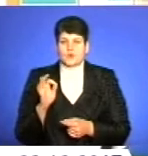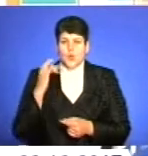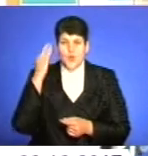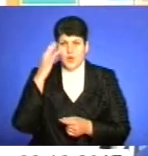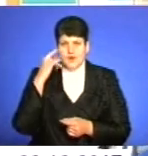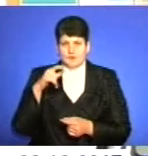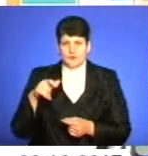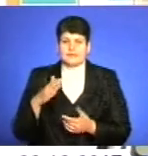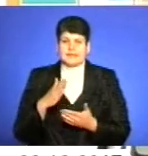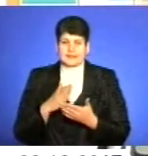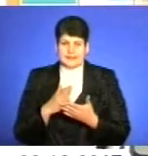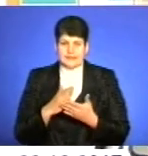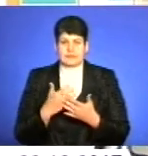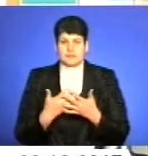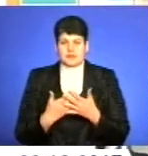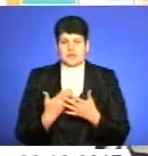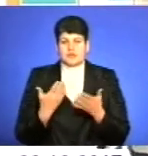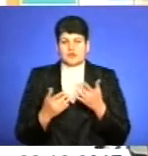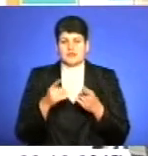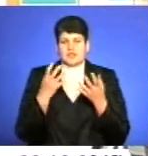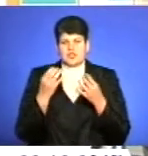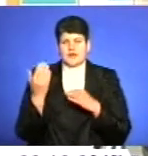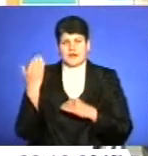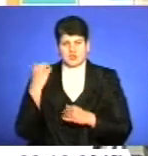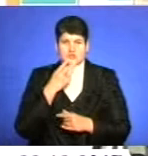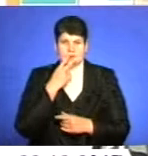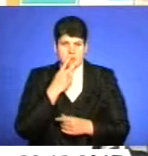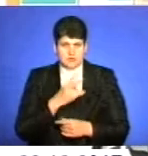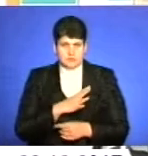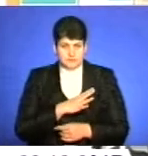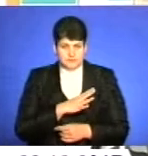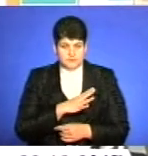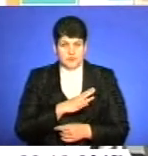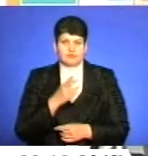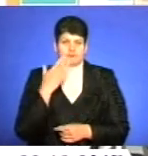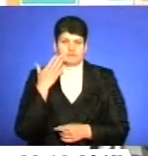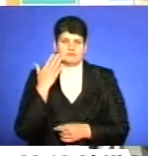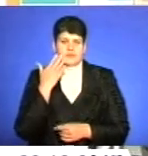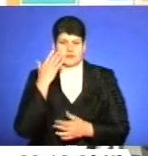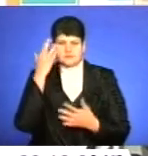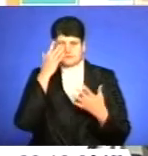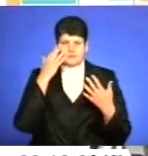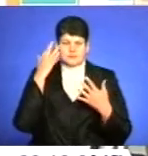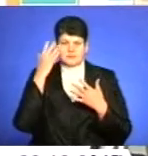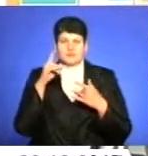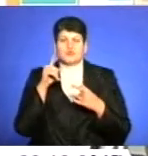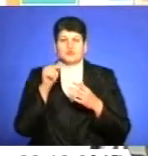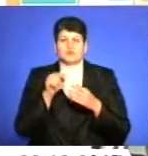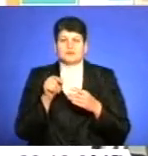людини є. Якщо вона, наприклад, ще бачила колись, то її легше уявляти, що